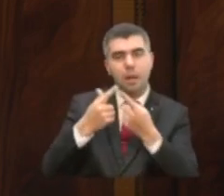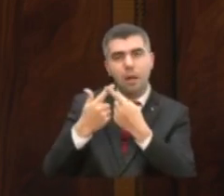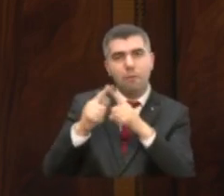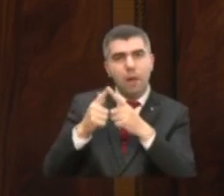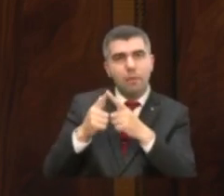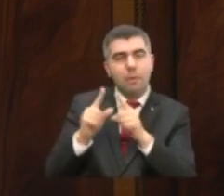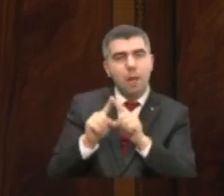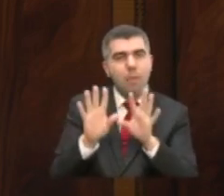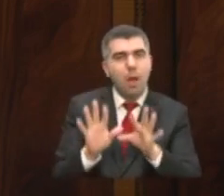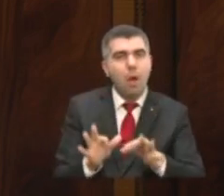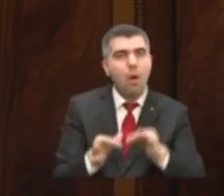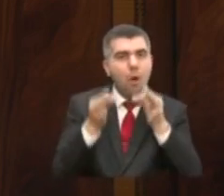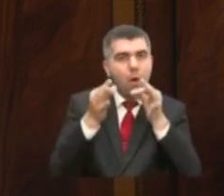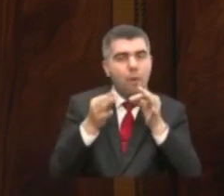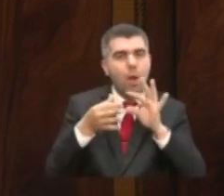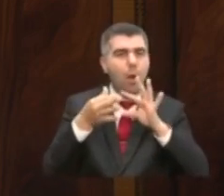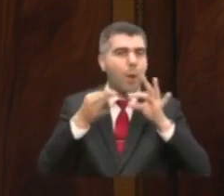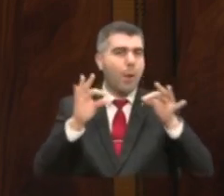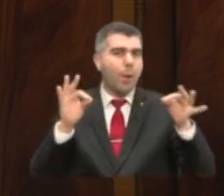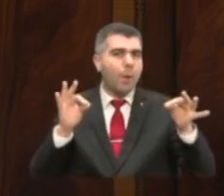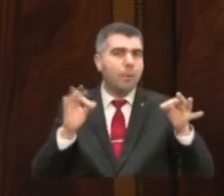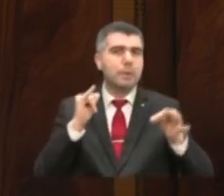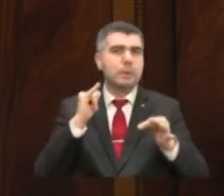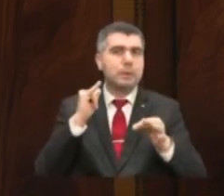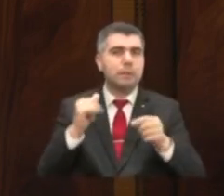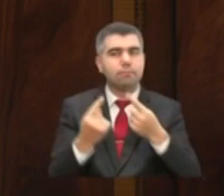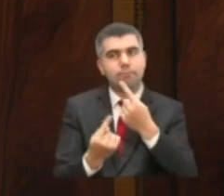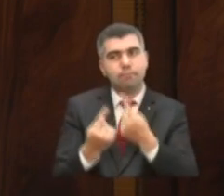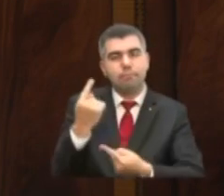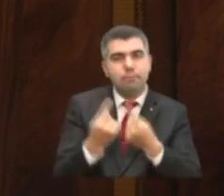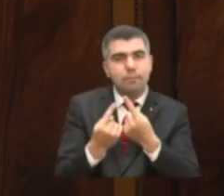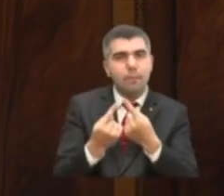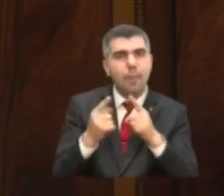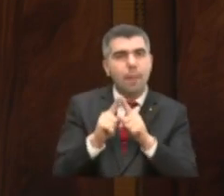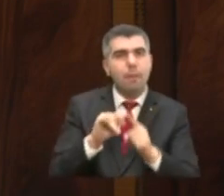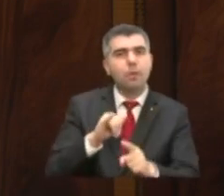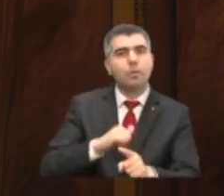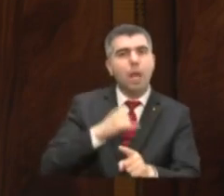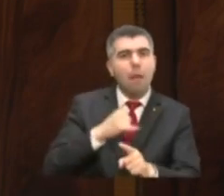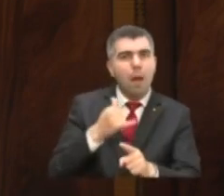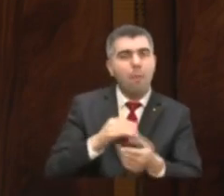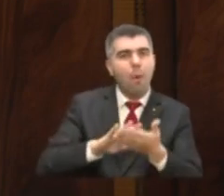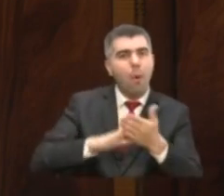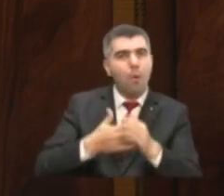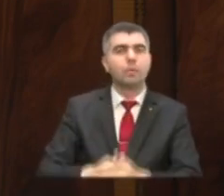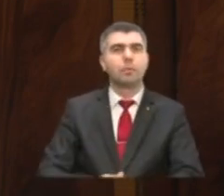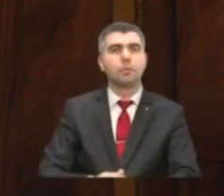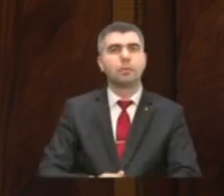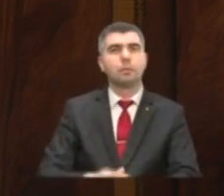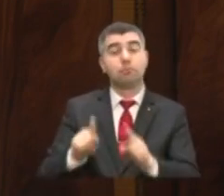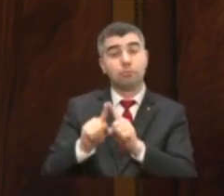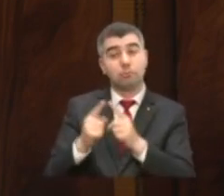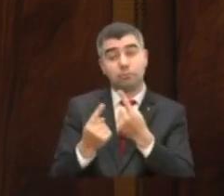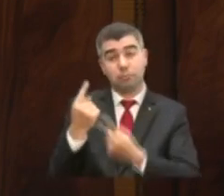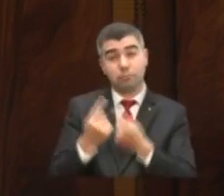في إنتاج الكثير من الكلام، وكرستم استنفاد منسوب الثقة بين الشباب والمؤسسات. وفي معرض مداخلتكم